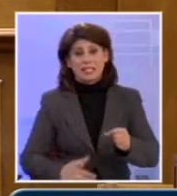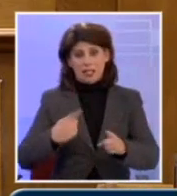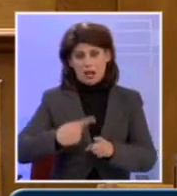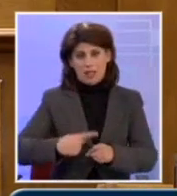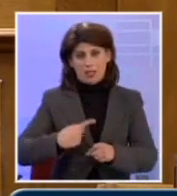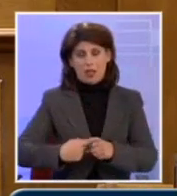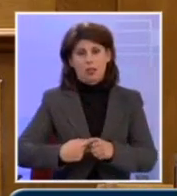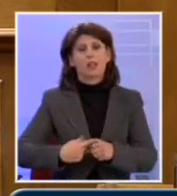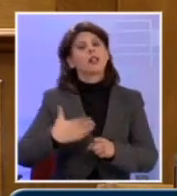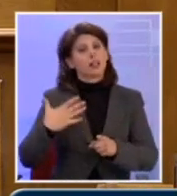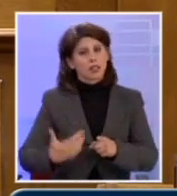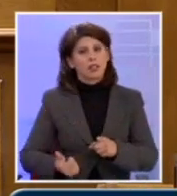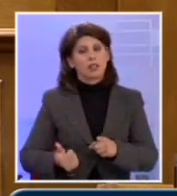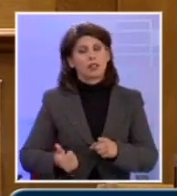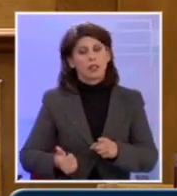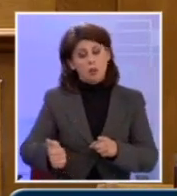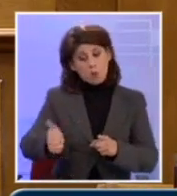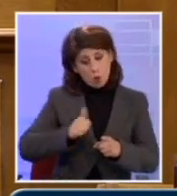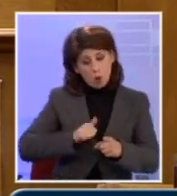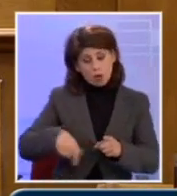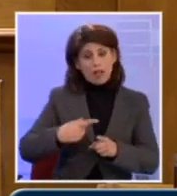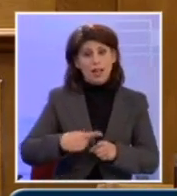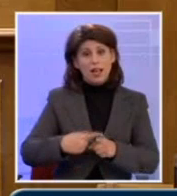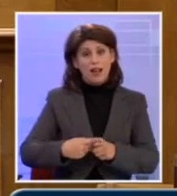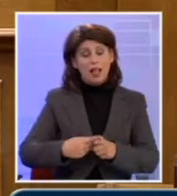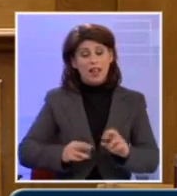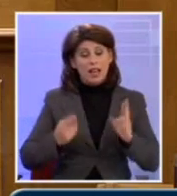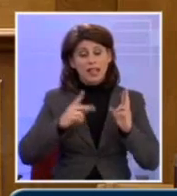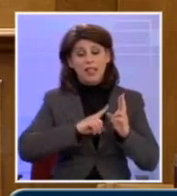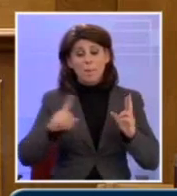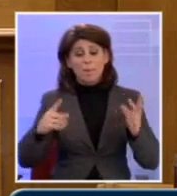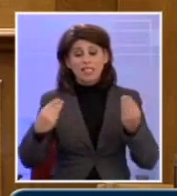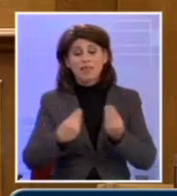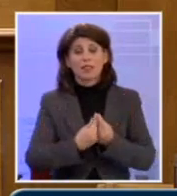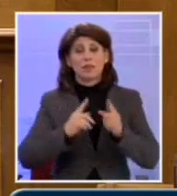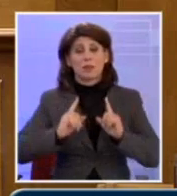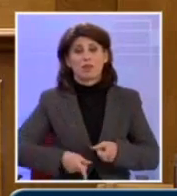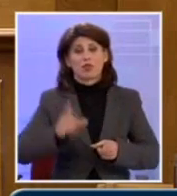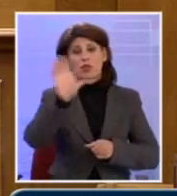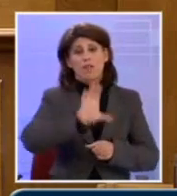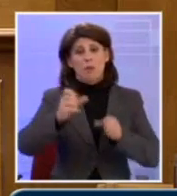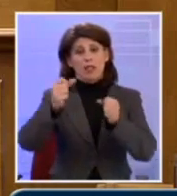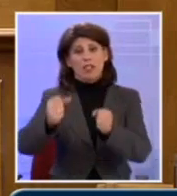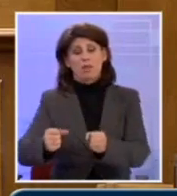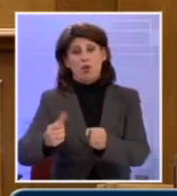Ελλάδα είναι μονομερής ενέργεια μη συμβατή με τις αποφάσεις των ευρωπαϊκών